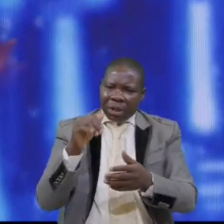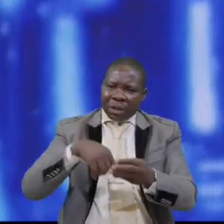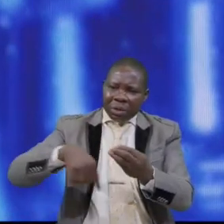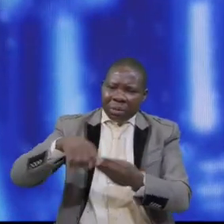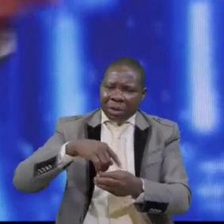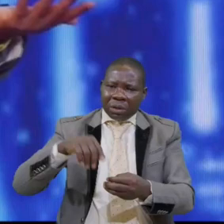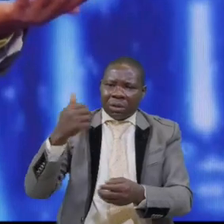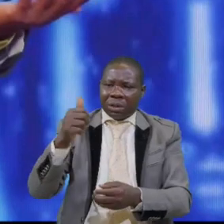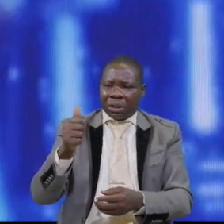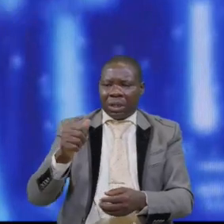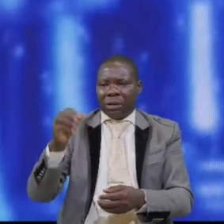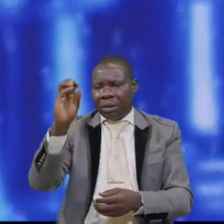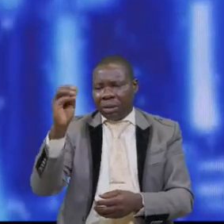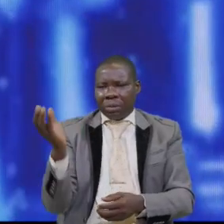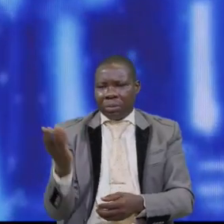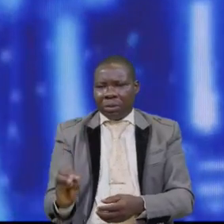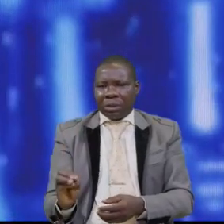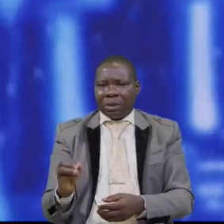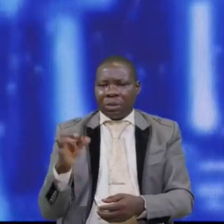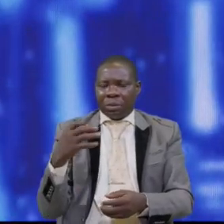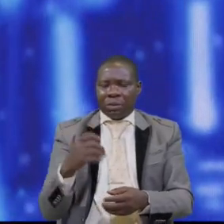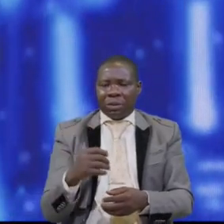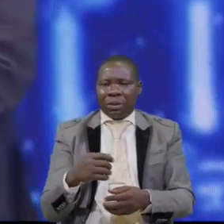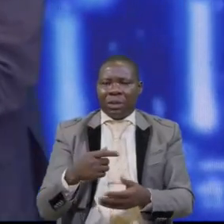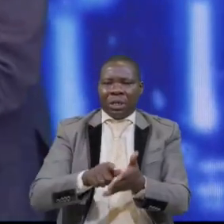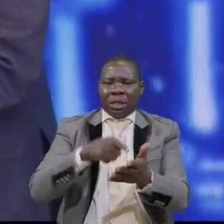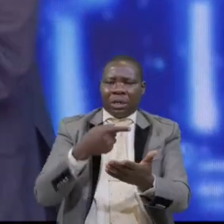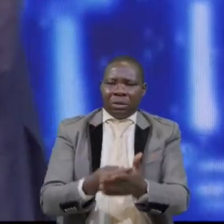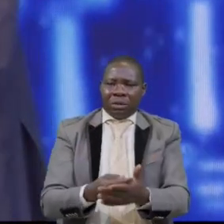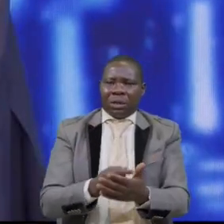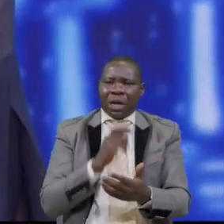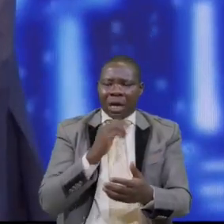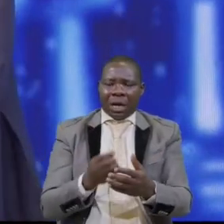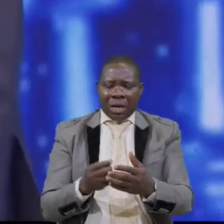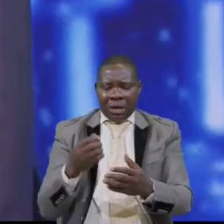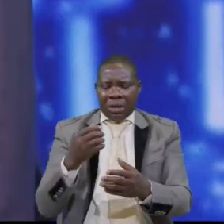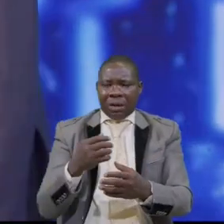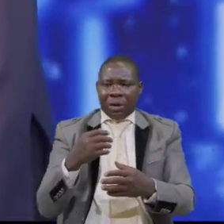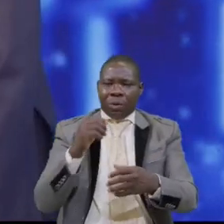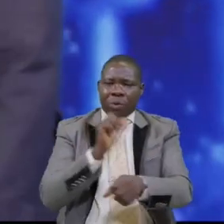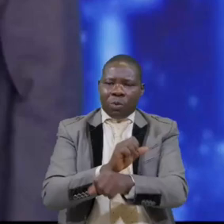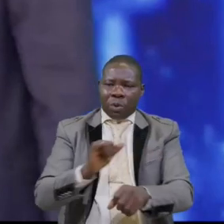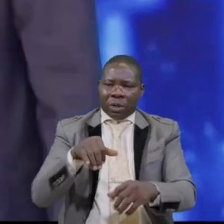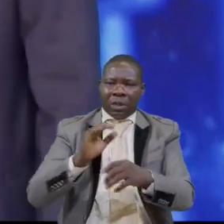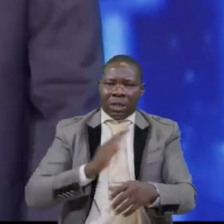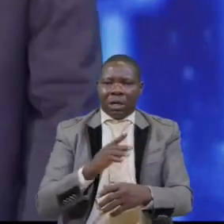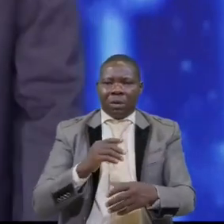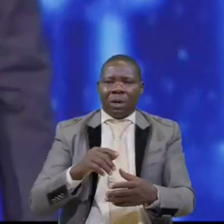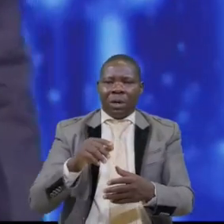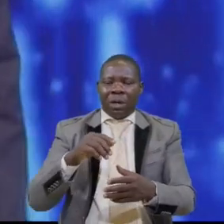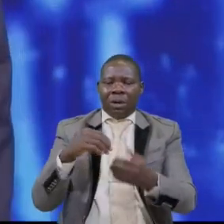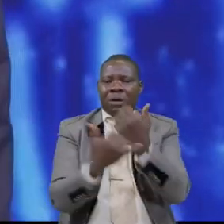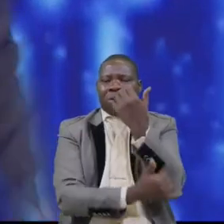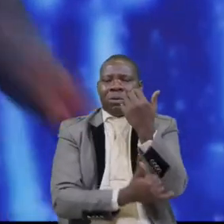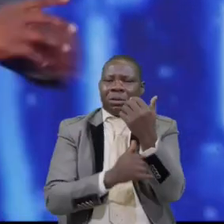10% des diplômés sont employés dans son pays. Et maintenant, il s'est dit, tous les